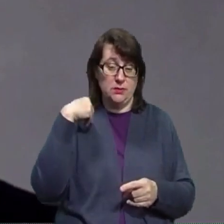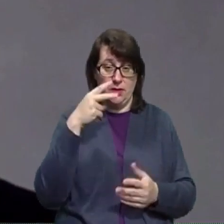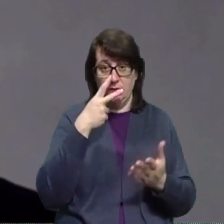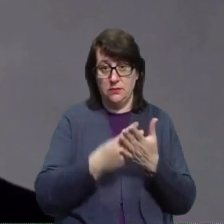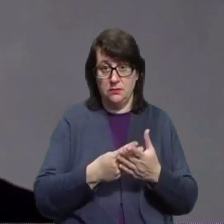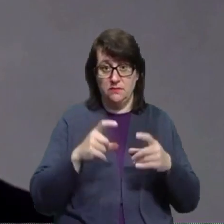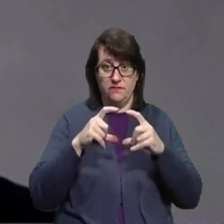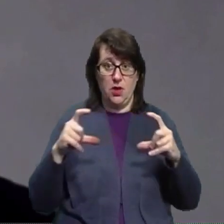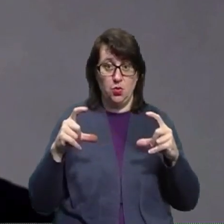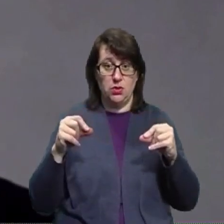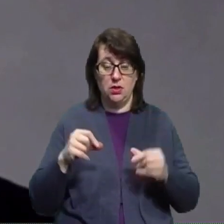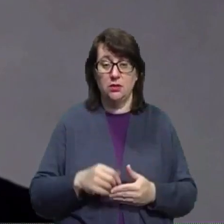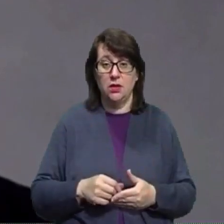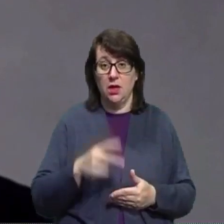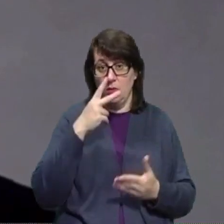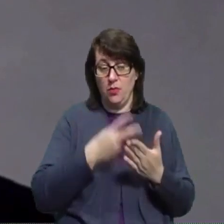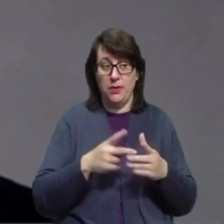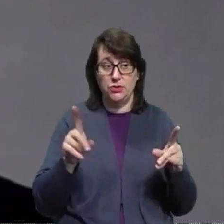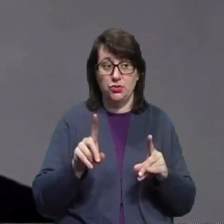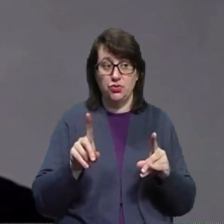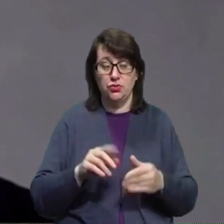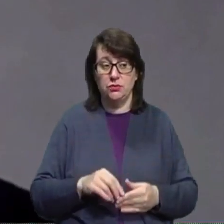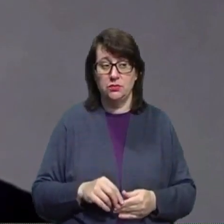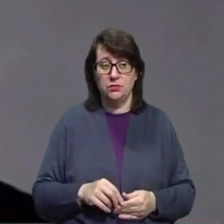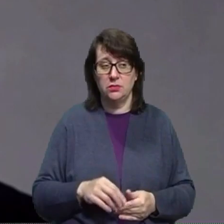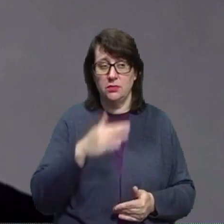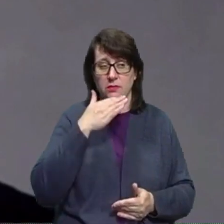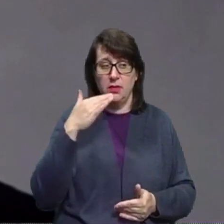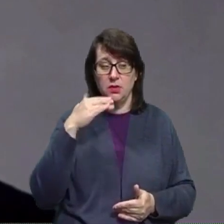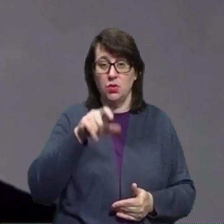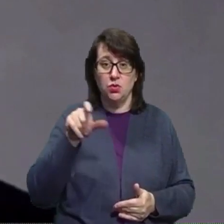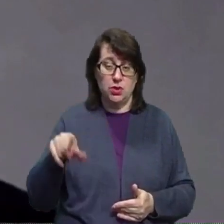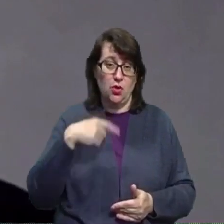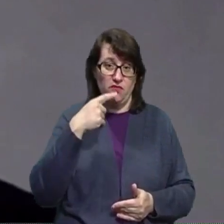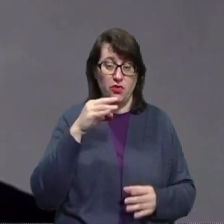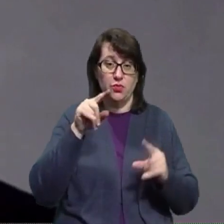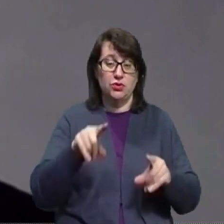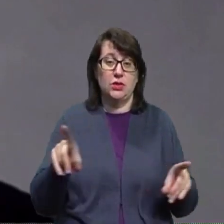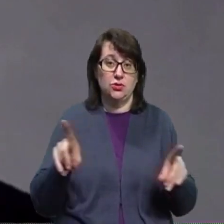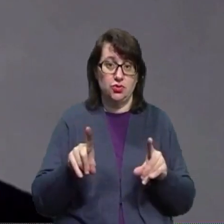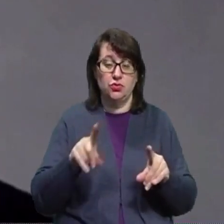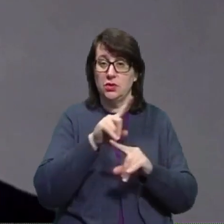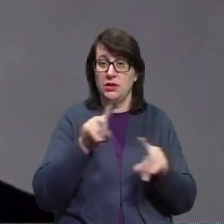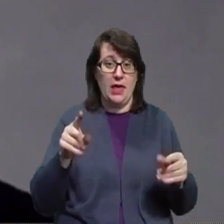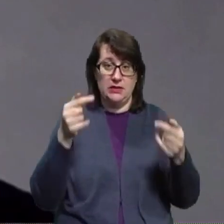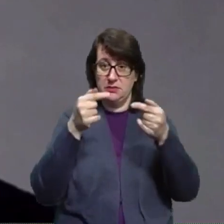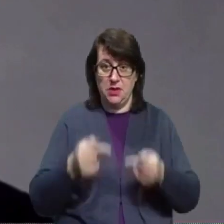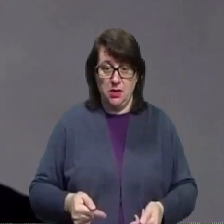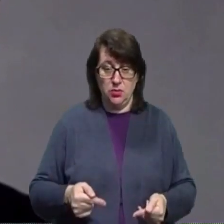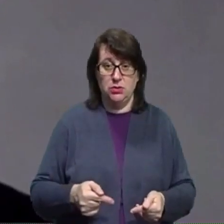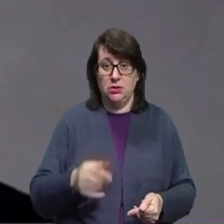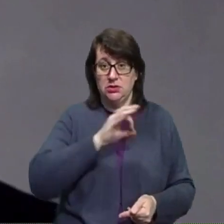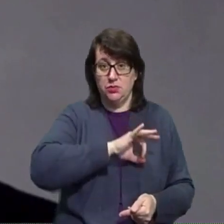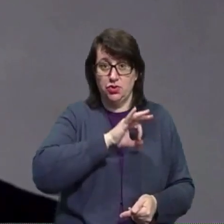рахунках. Побачили, що багато людей говорять про те, що вони не збігаються, що вони спожили